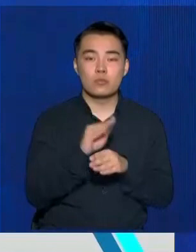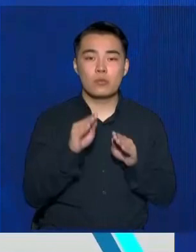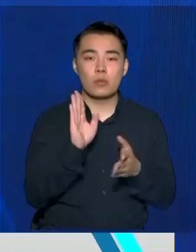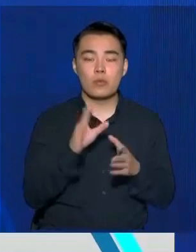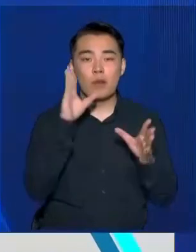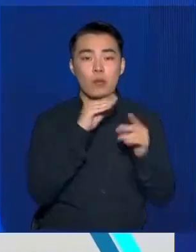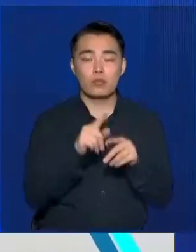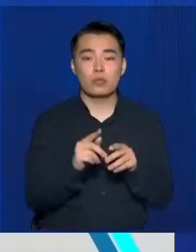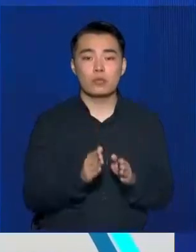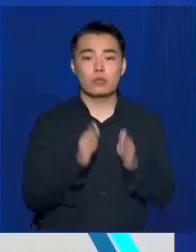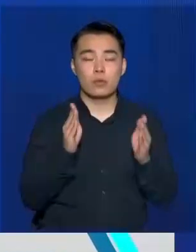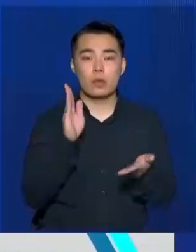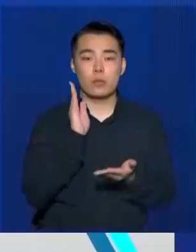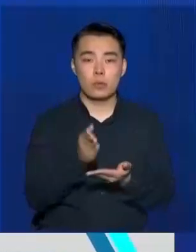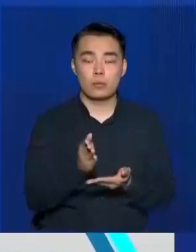импульс.